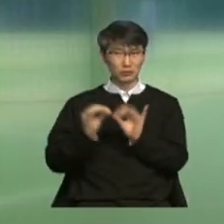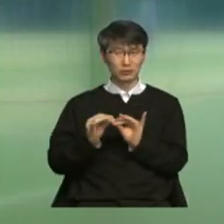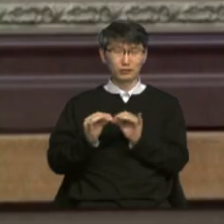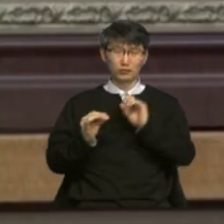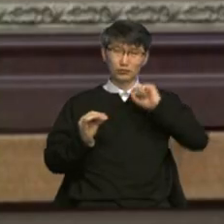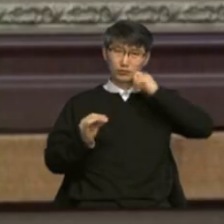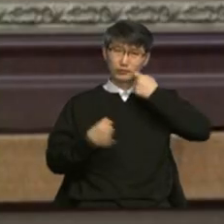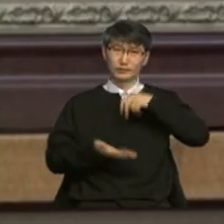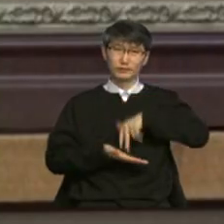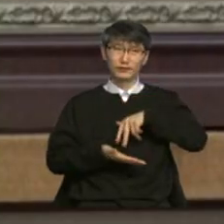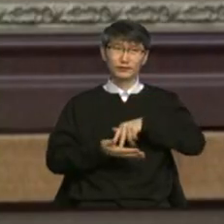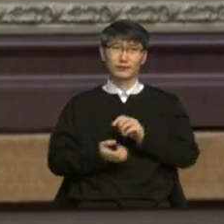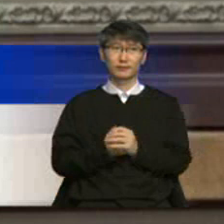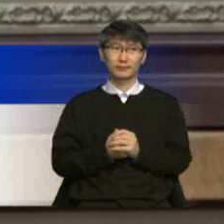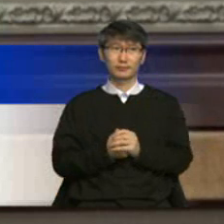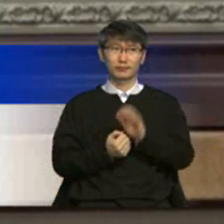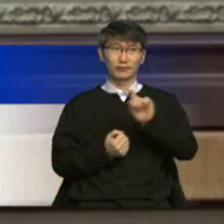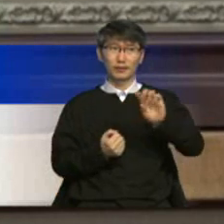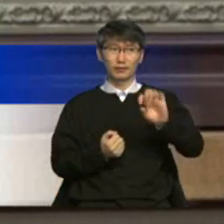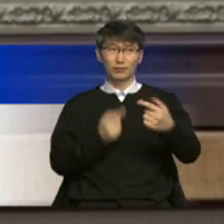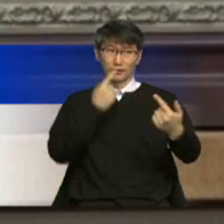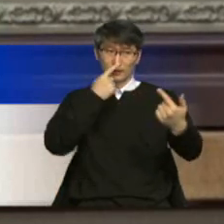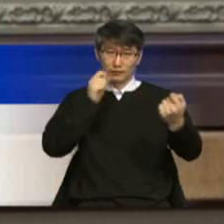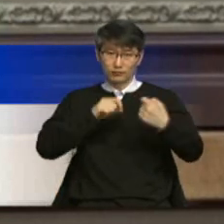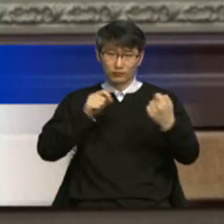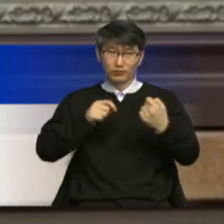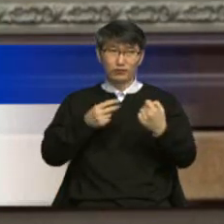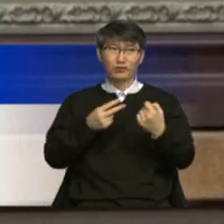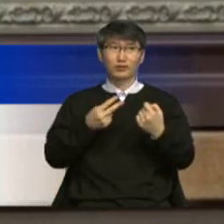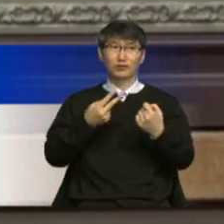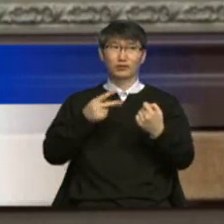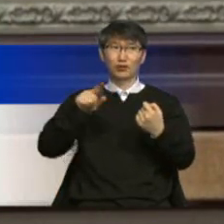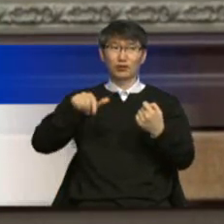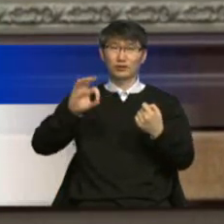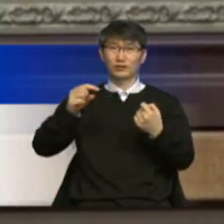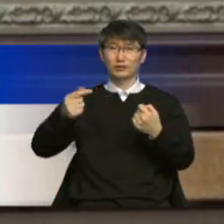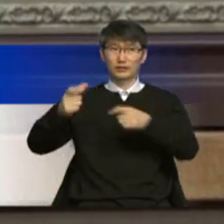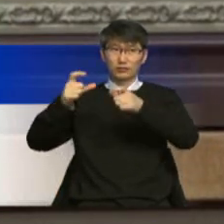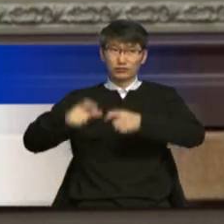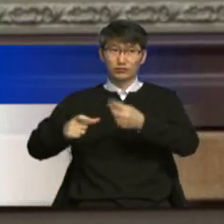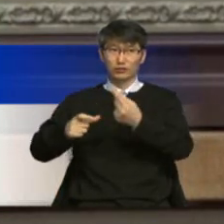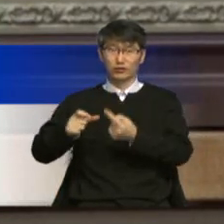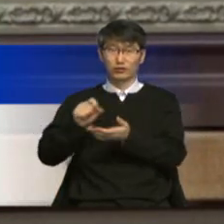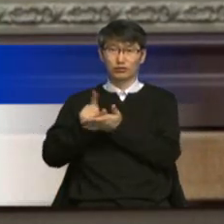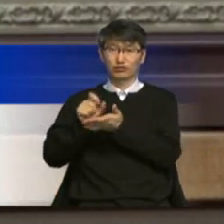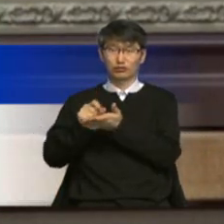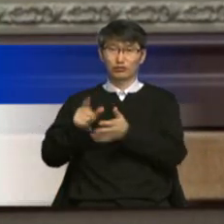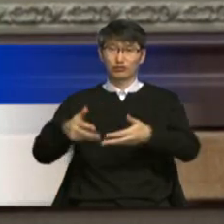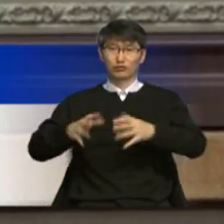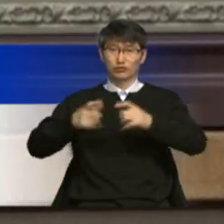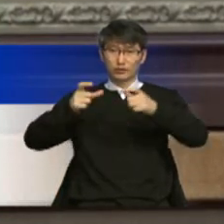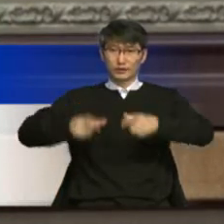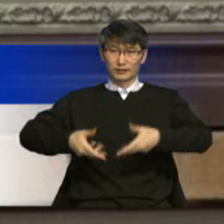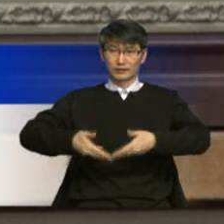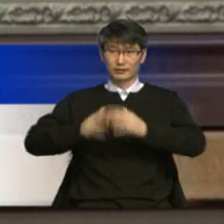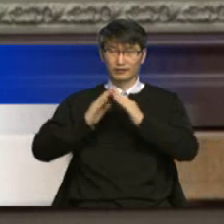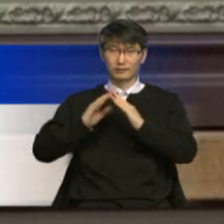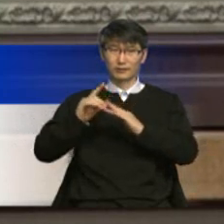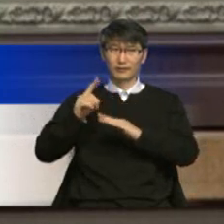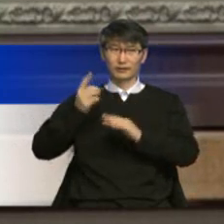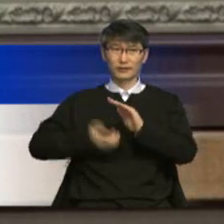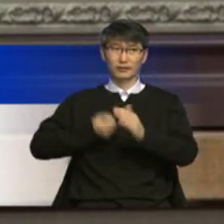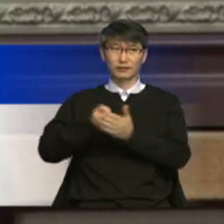어렵다는 입장. 마포구와 근접하게 위치한 더군 지구에도 축구장 건립이 예정되어